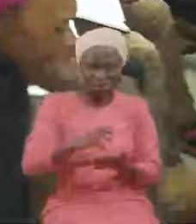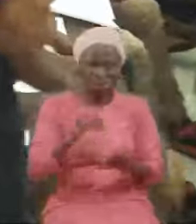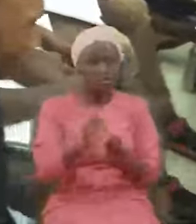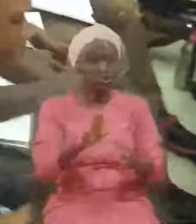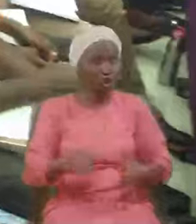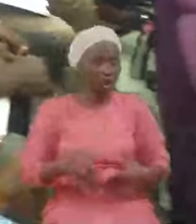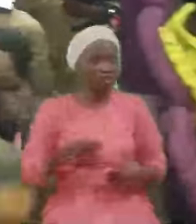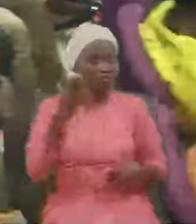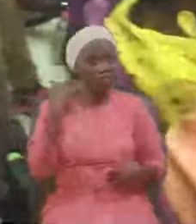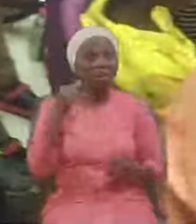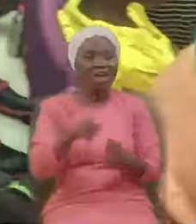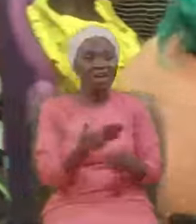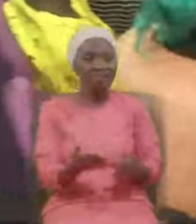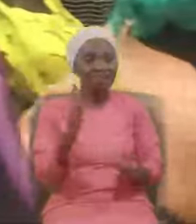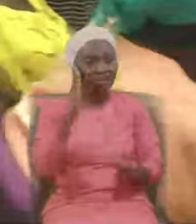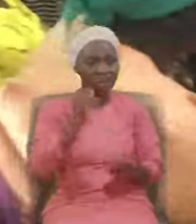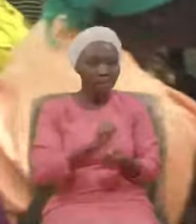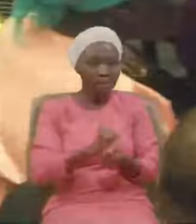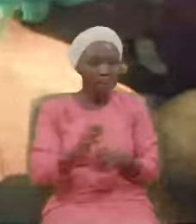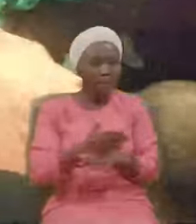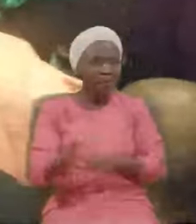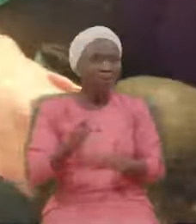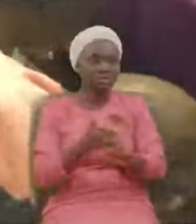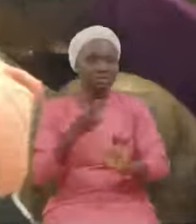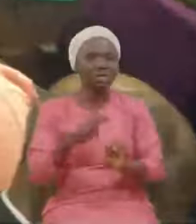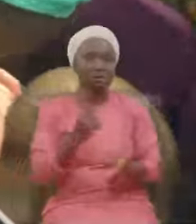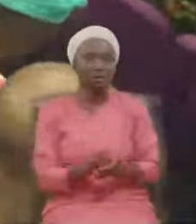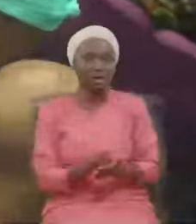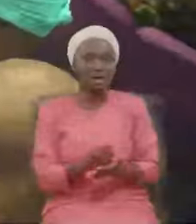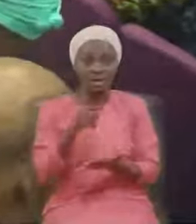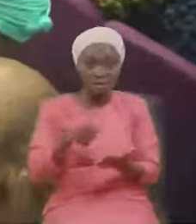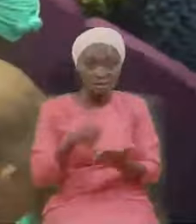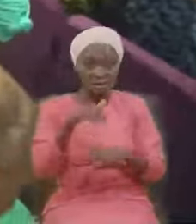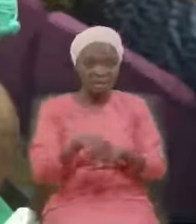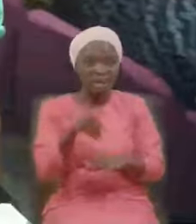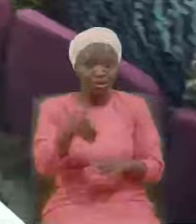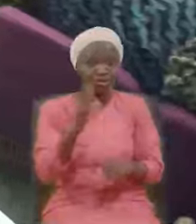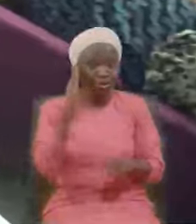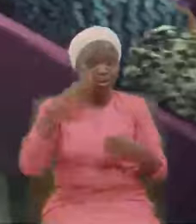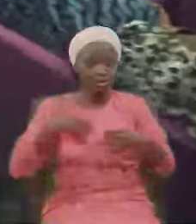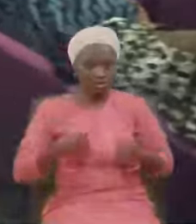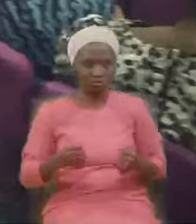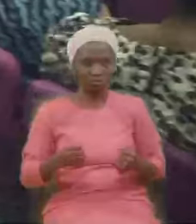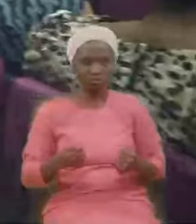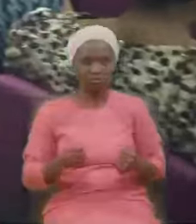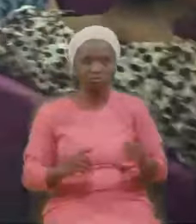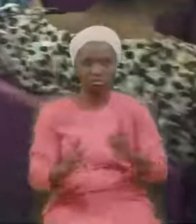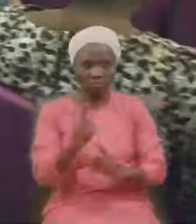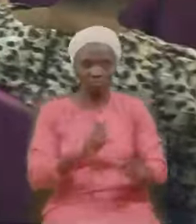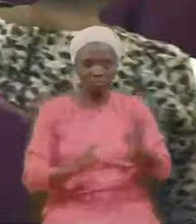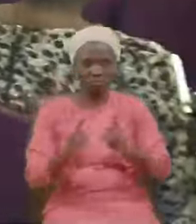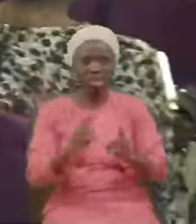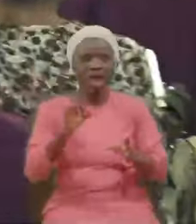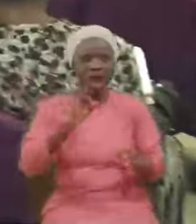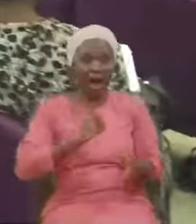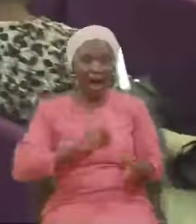disparaître. Ce soir, vous allez recevoir la guérison. Je suis guéri. Je